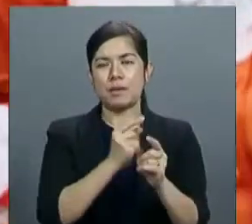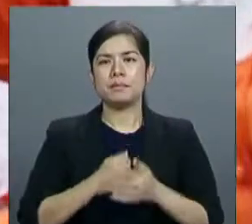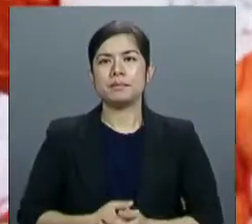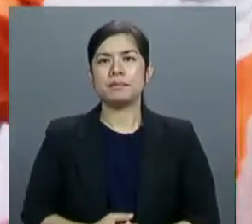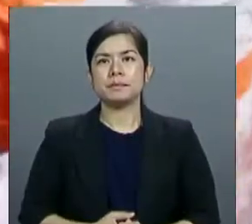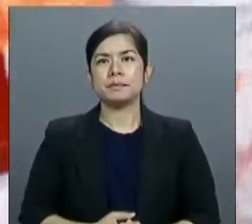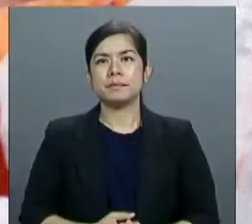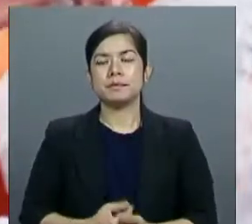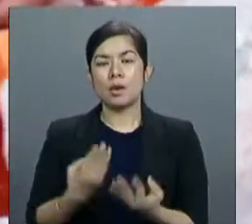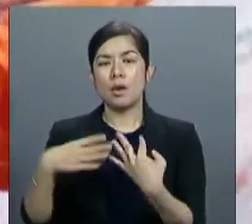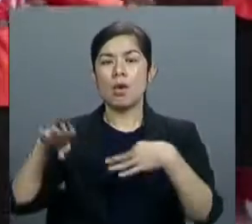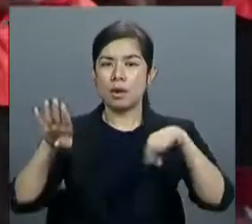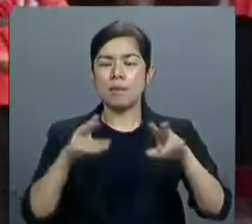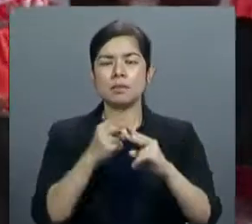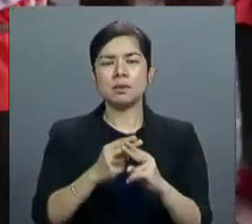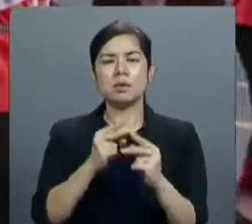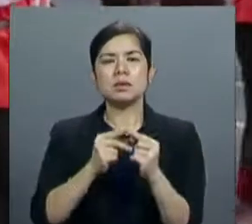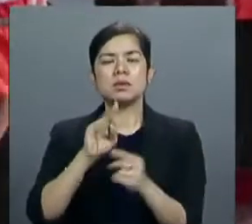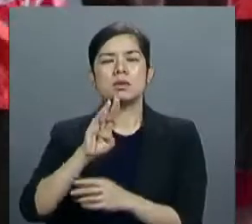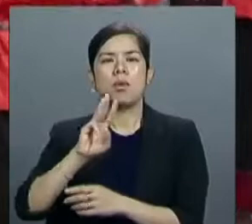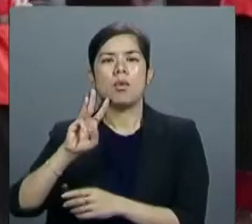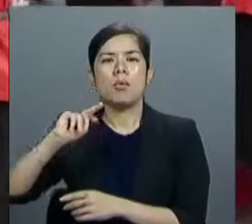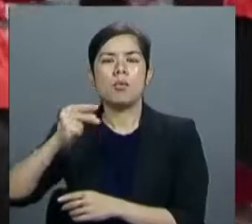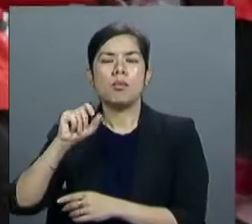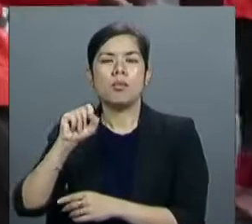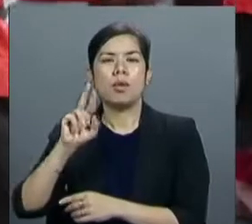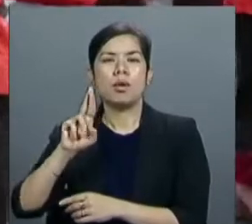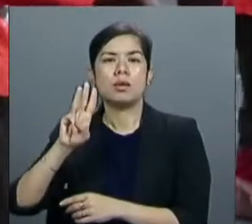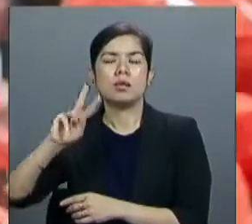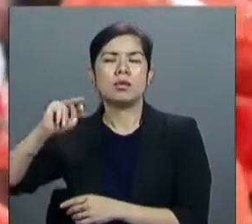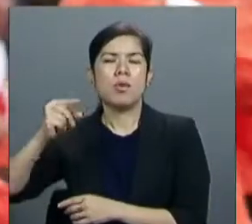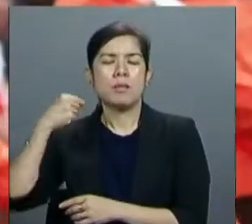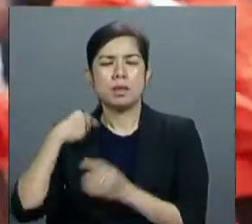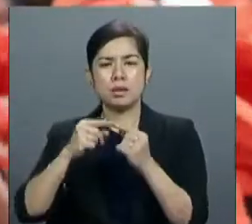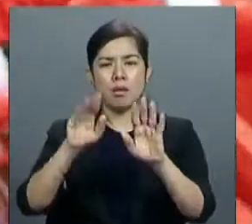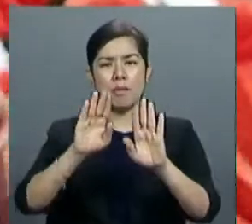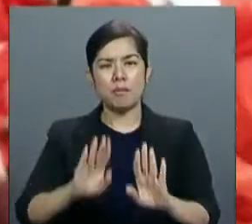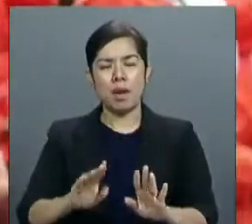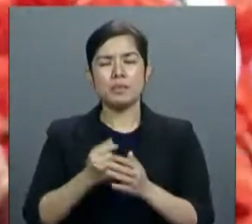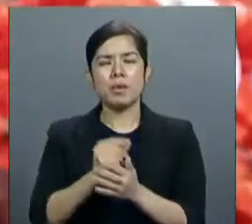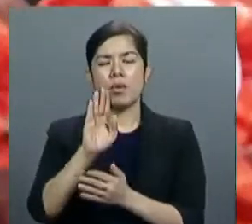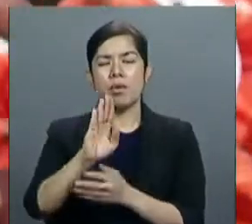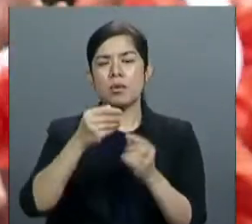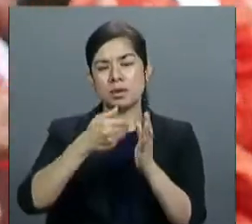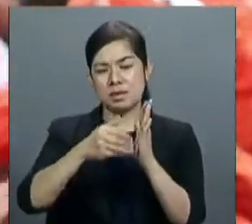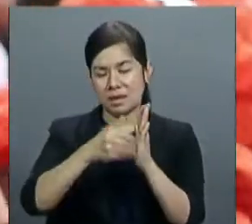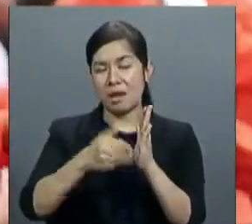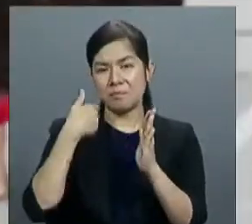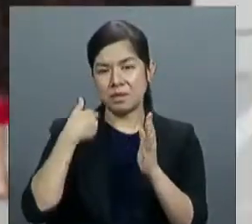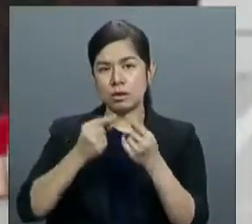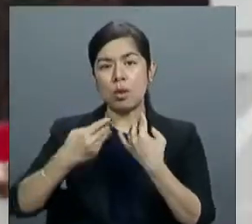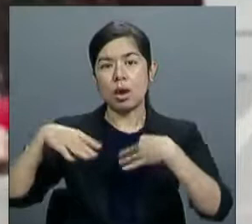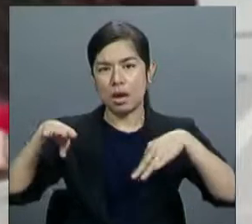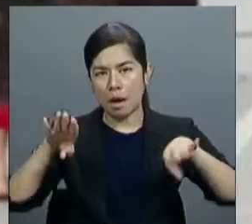ท่ารำบวงสรวงเป็นการประยุกต์ท่านาฏยศัพท์ภาษาท่าแม่บทอีสานโดยท่ารำจะแสด